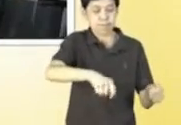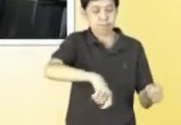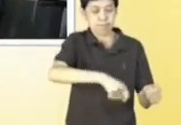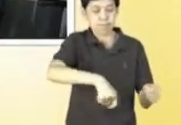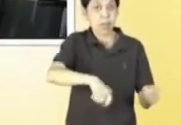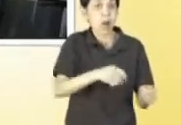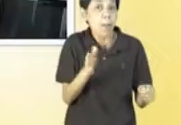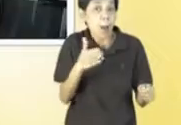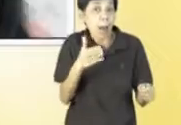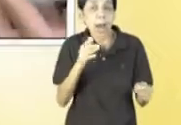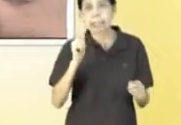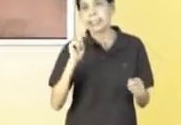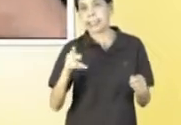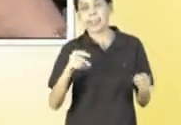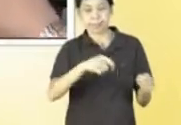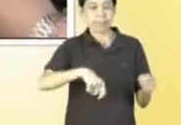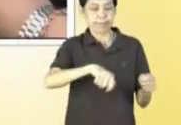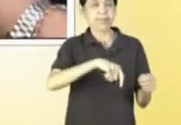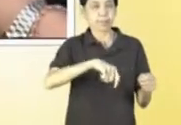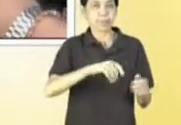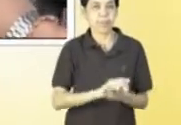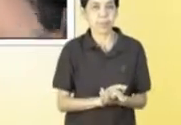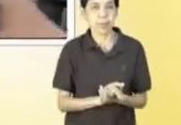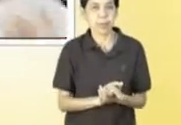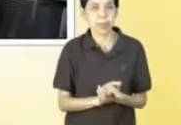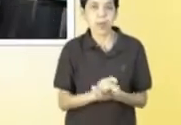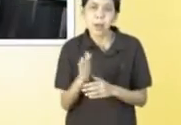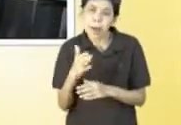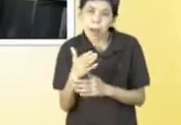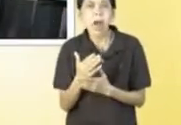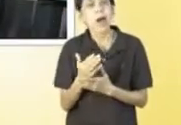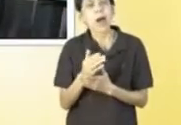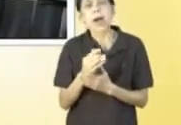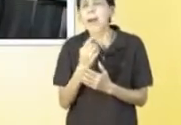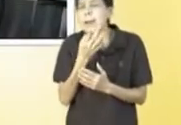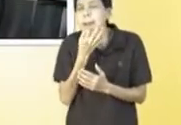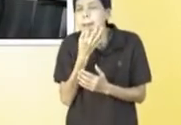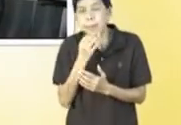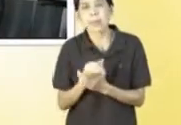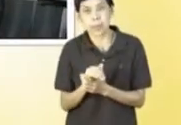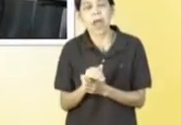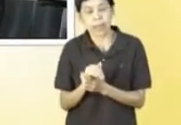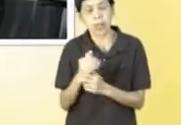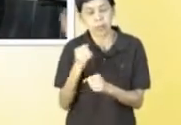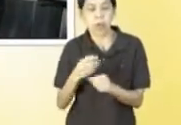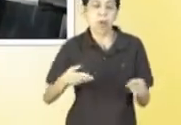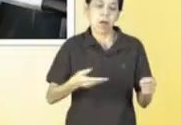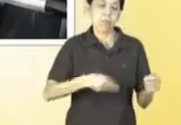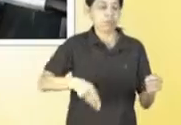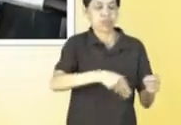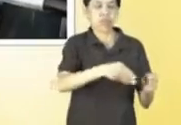ปลาเค็มนี่เป็นปลาอินทรี ปลาอินทรีเค็มฮะจะเป็นปลาอินทรีเค็มหรือปลากุเลาเค็มก็ได้นะ ดิบใช่ไหมคะ ครับผมดิบฮะ